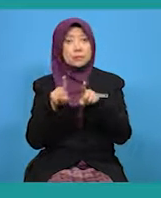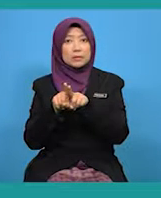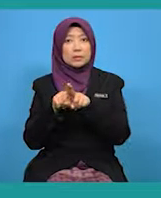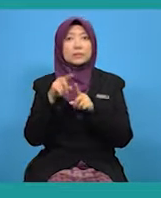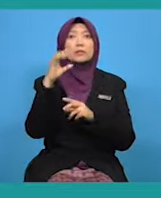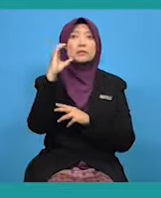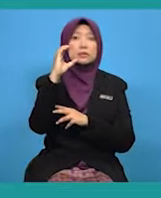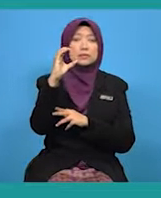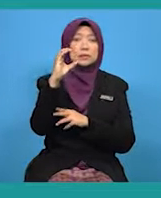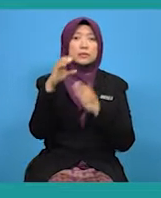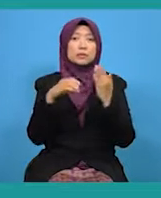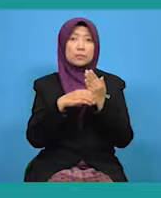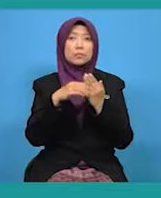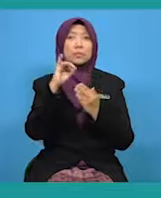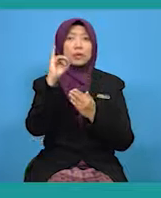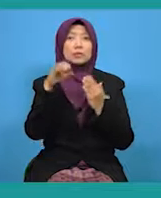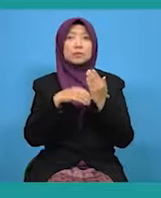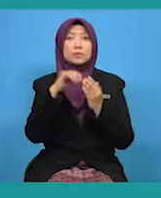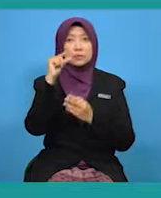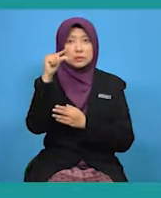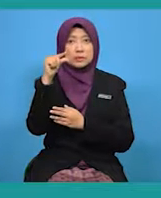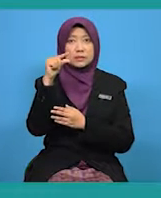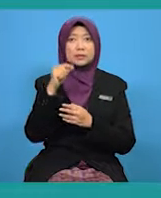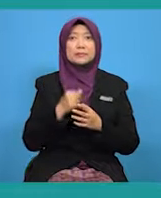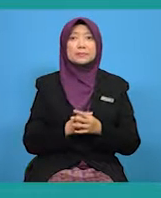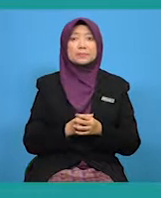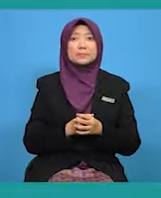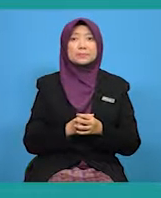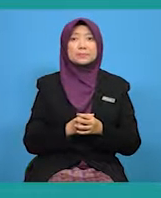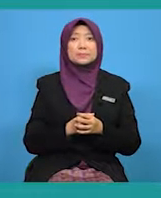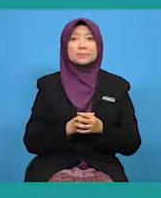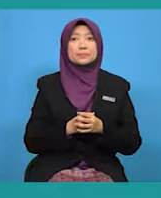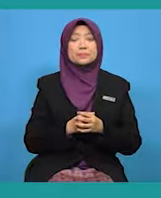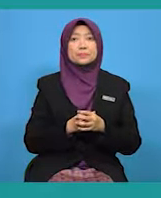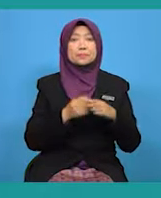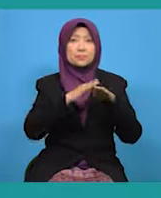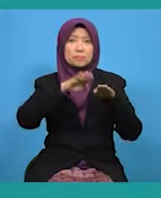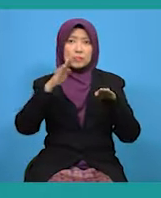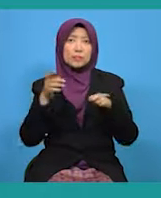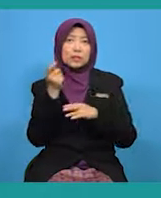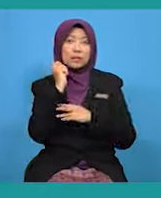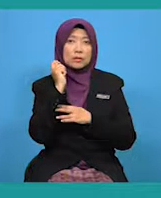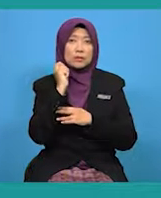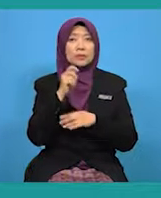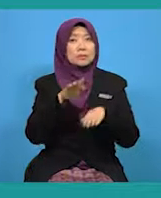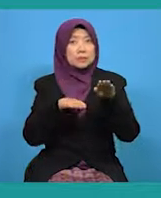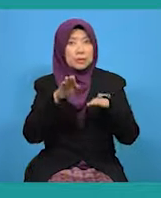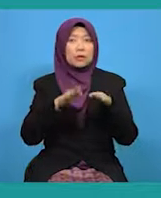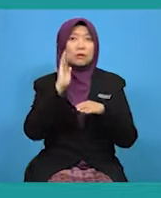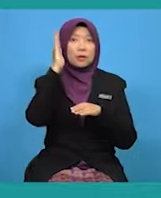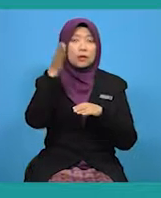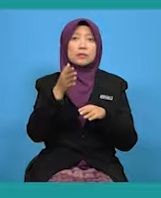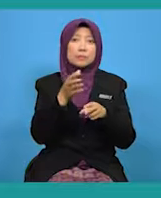shampo eyecam pukj berdasarkan teluk yang dilukis keseimbangan akan